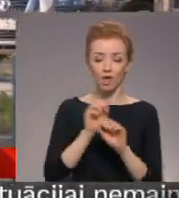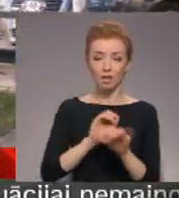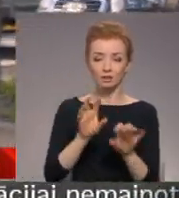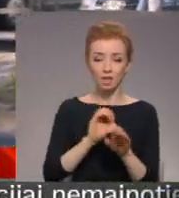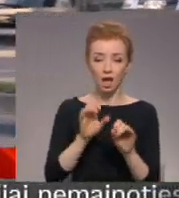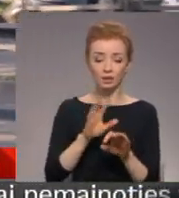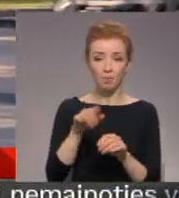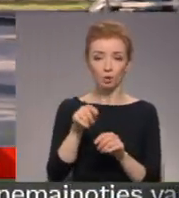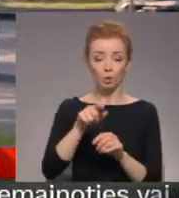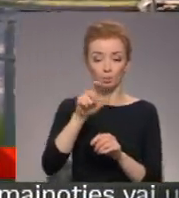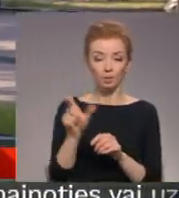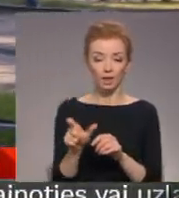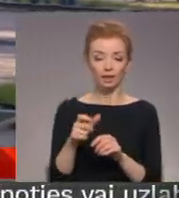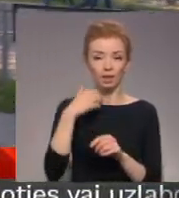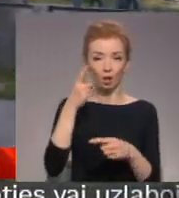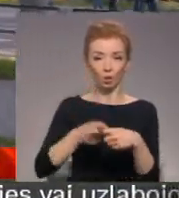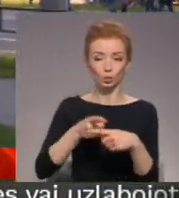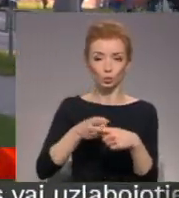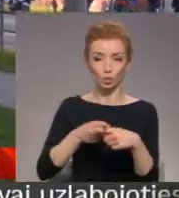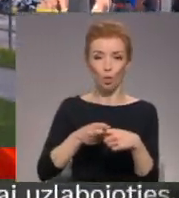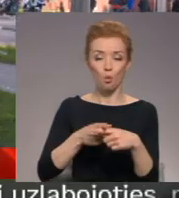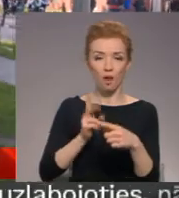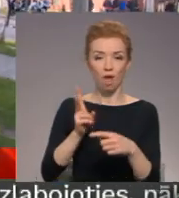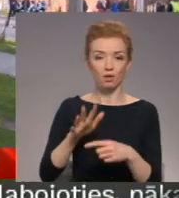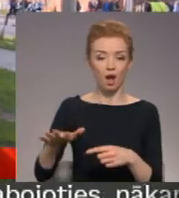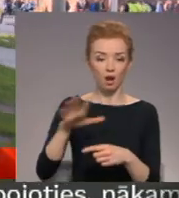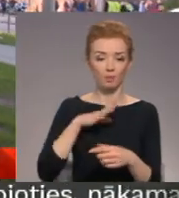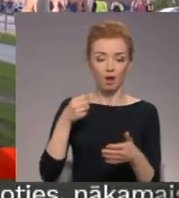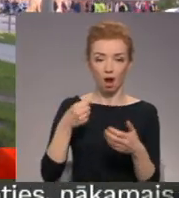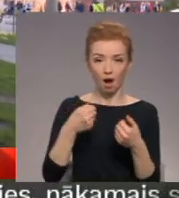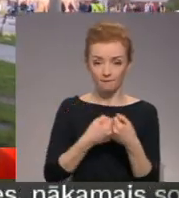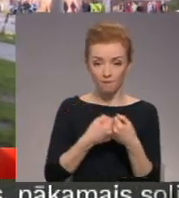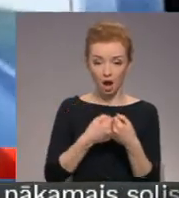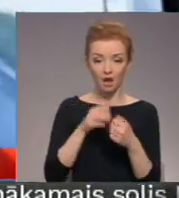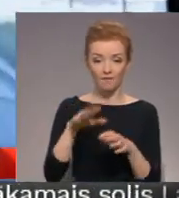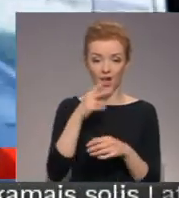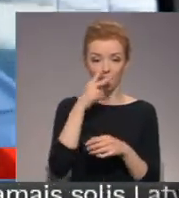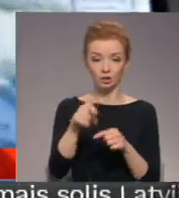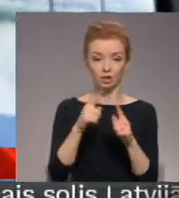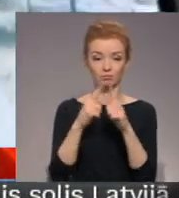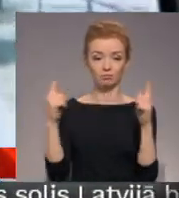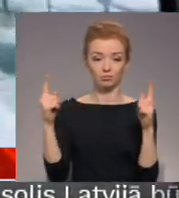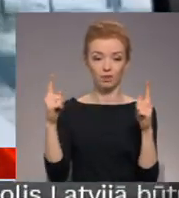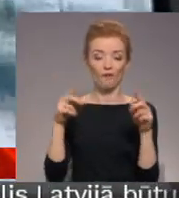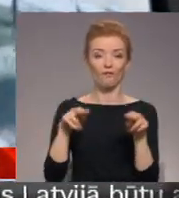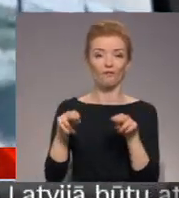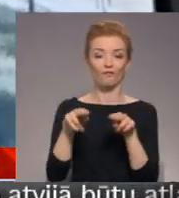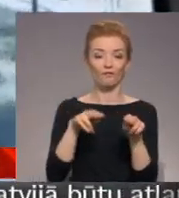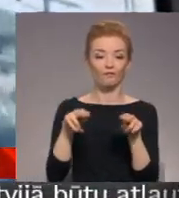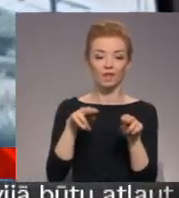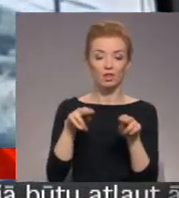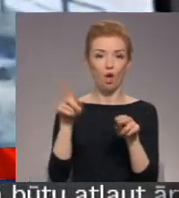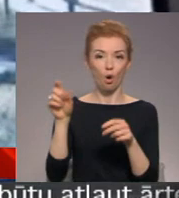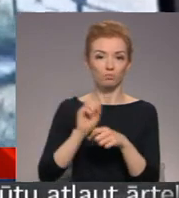mirkli pēc vakar Bultu un Prūšu ielas krustojumā notikušās avārijas. Kā redzam šajā fragmentā no video, kur autori mums